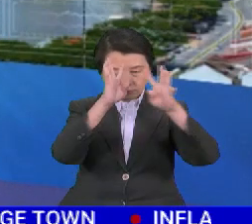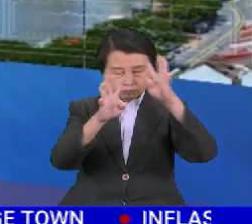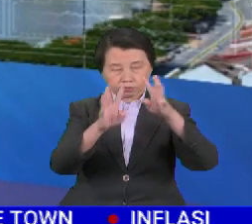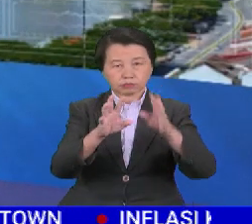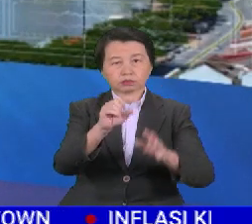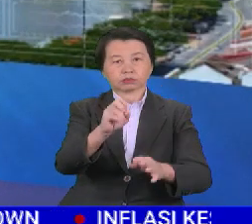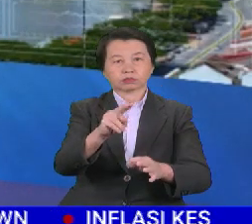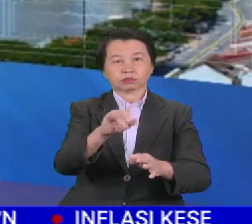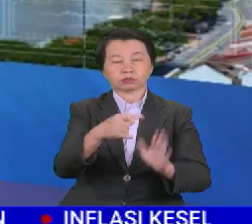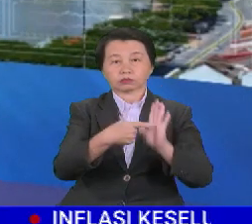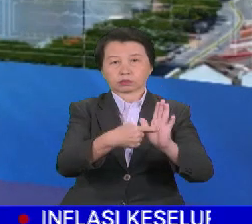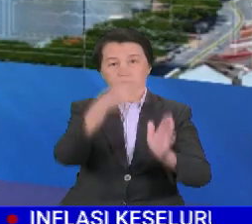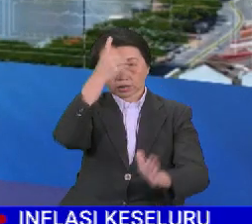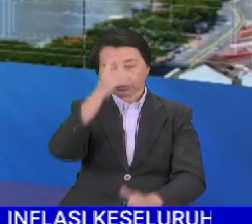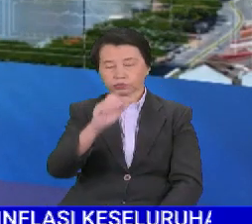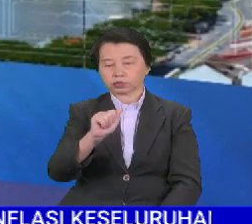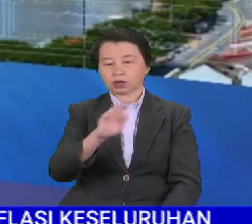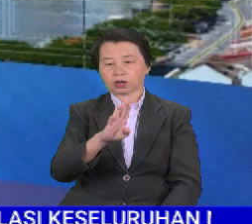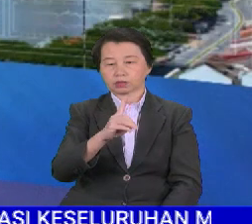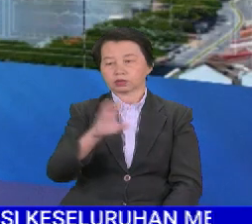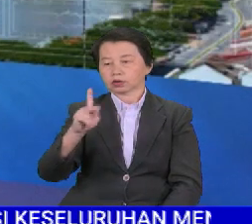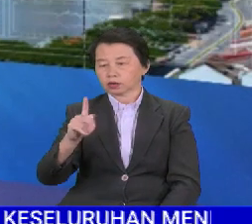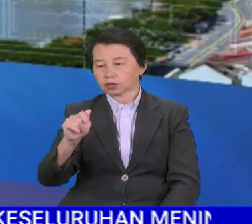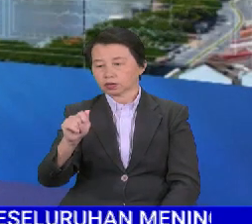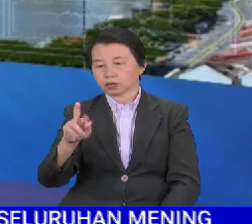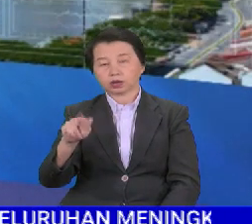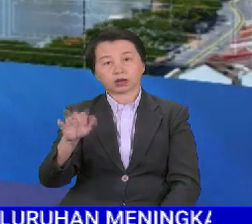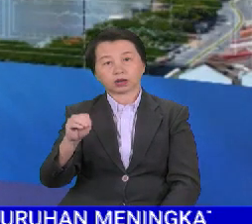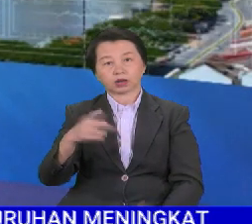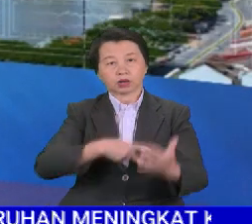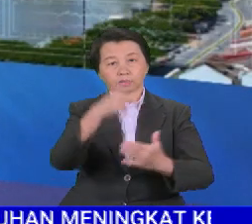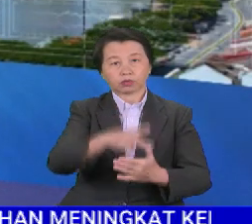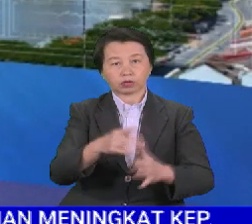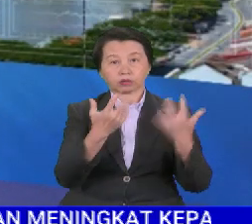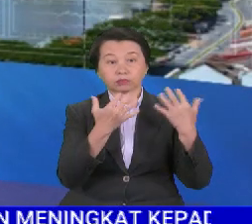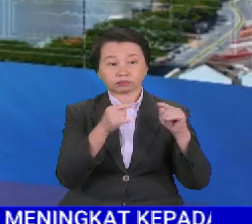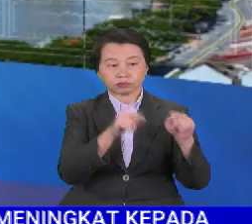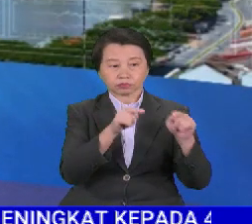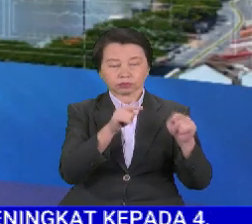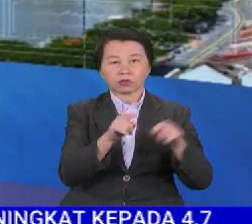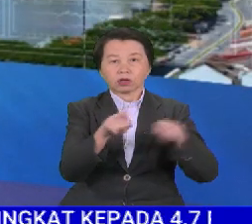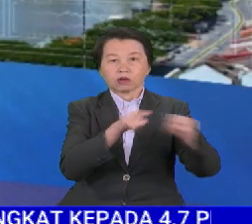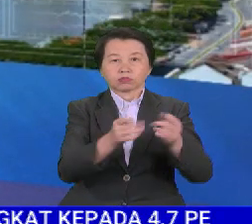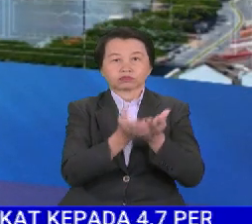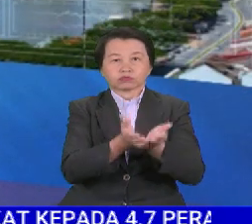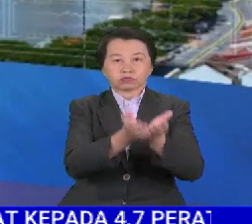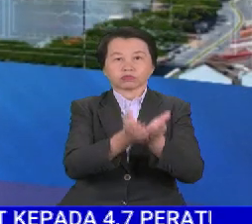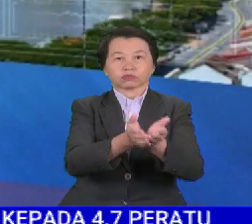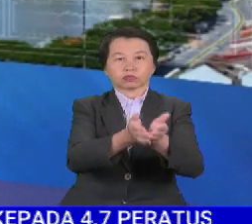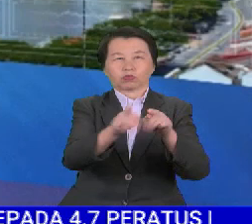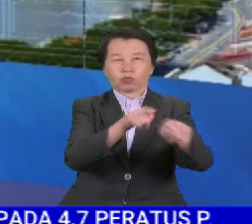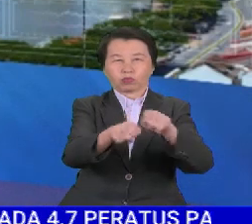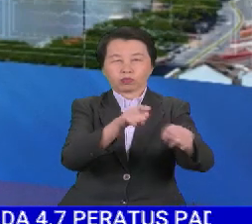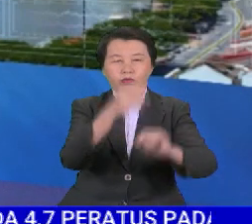Seni Persembahan, Datuk Seri Abdul Karim Rahman Hamzah, antara program yang dinanti-nantikan adalah perlumbaan perahu naga